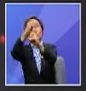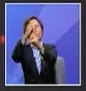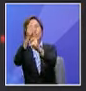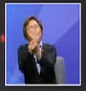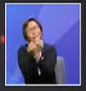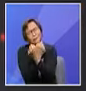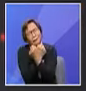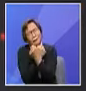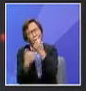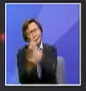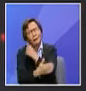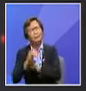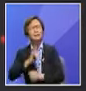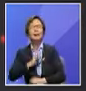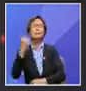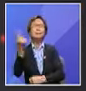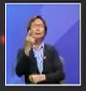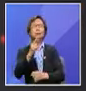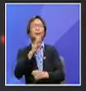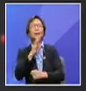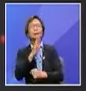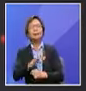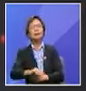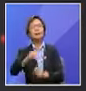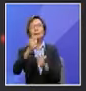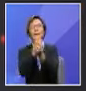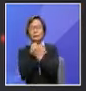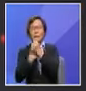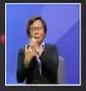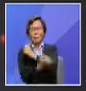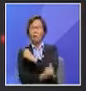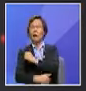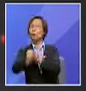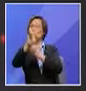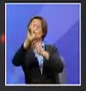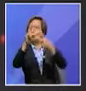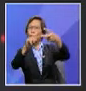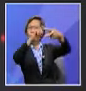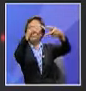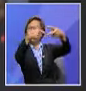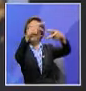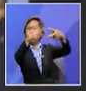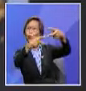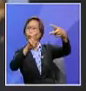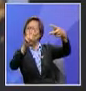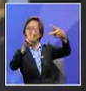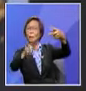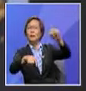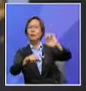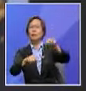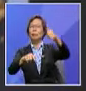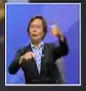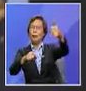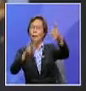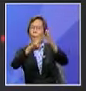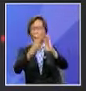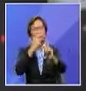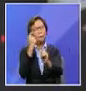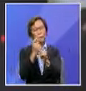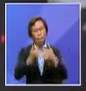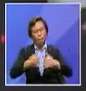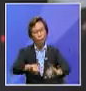kata patriotisme ini ada dua komponen. Komponen yang pertama ialah maknanya yang